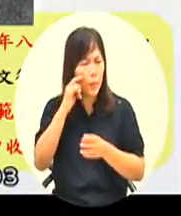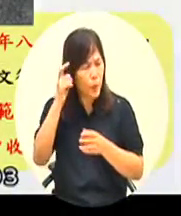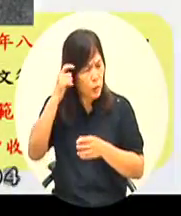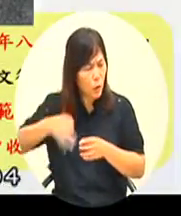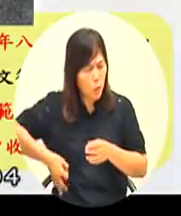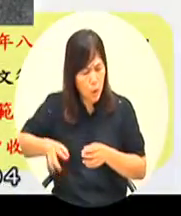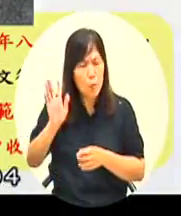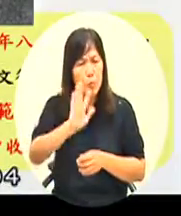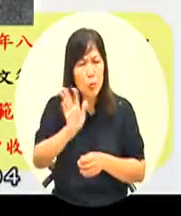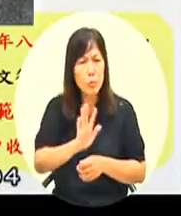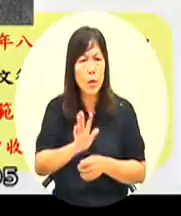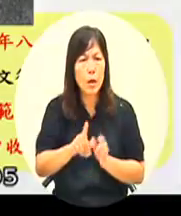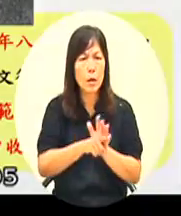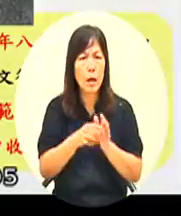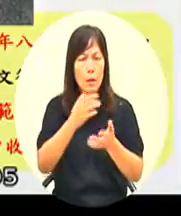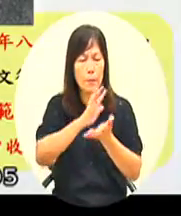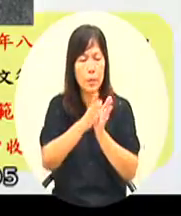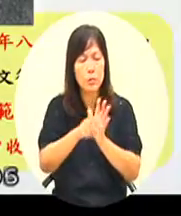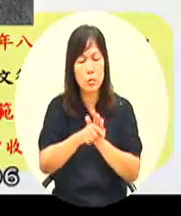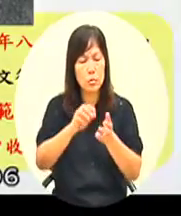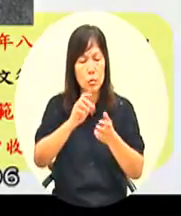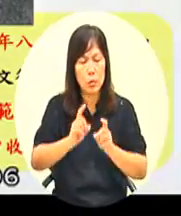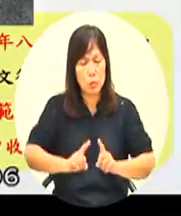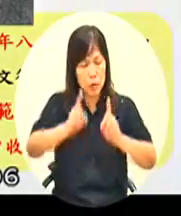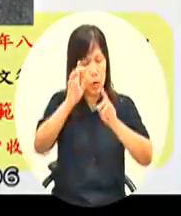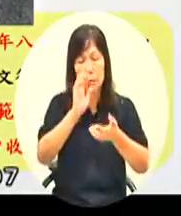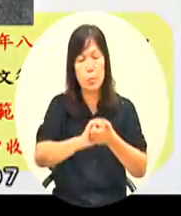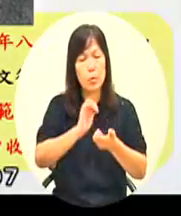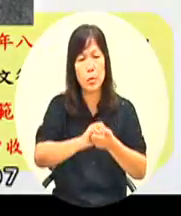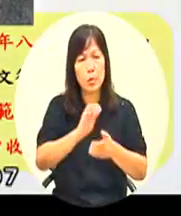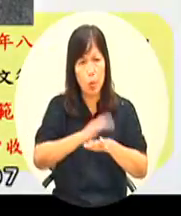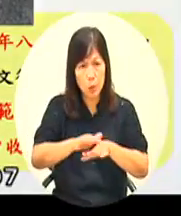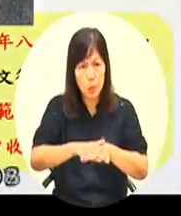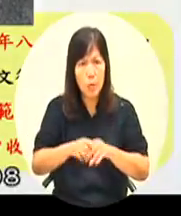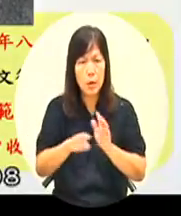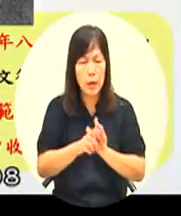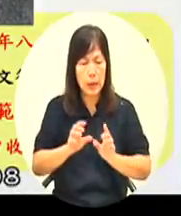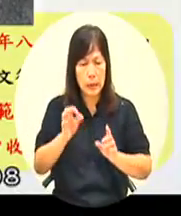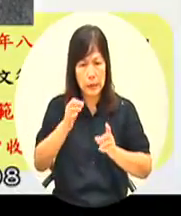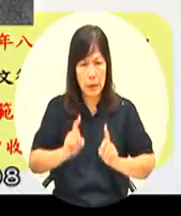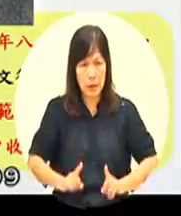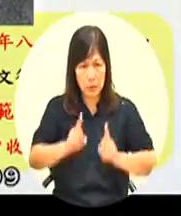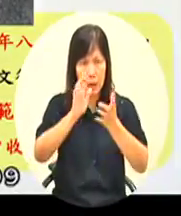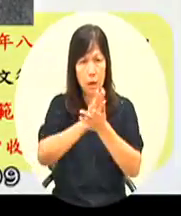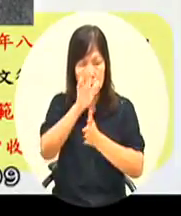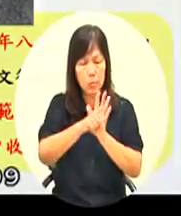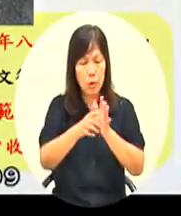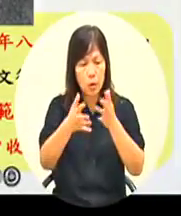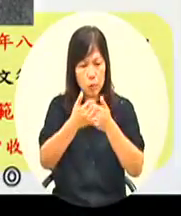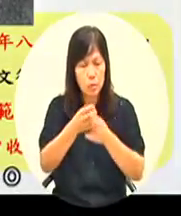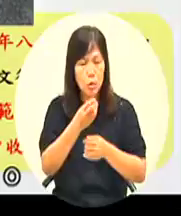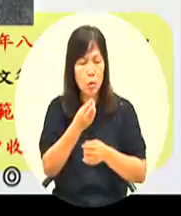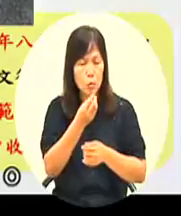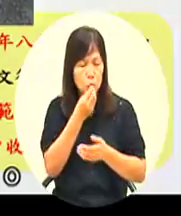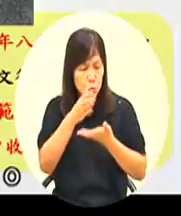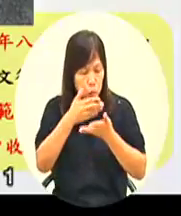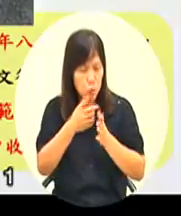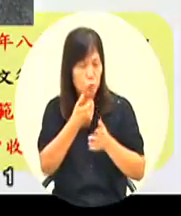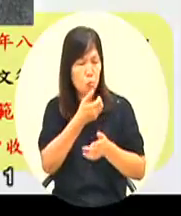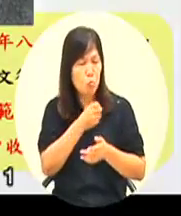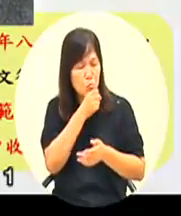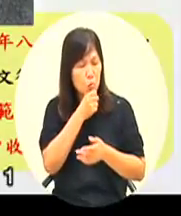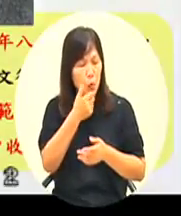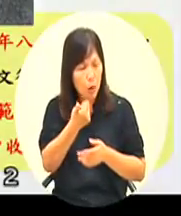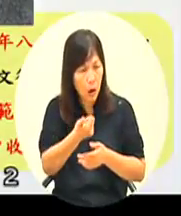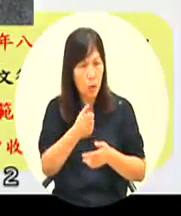这3块钱的话，所以就也不见得会涨价。所以说，重点是涨价，学生也不见得吃得到好的东西哦。